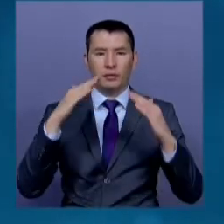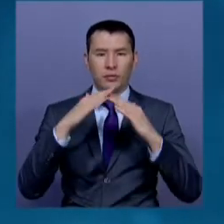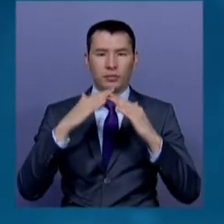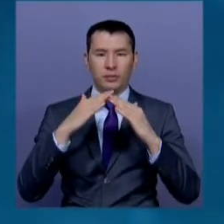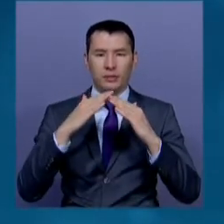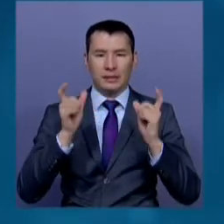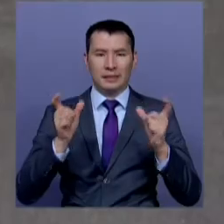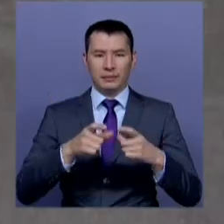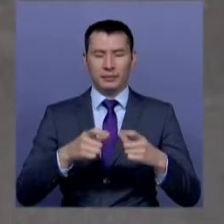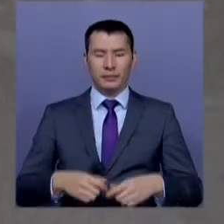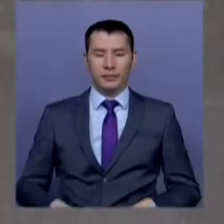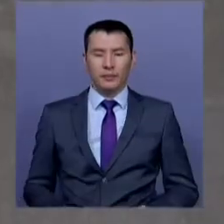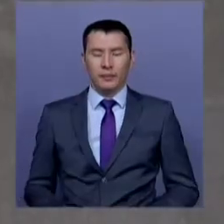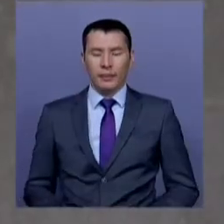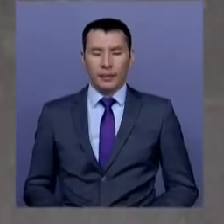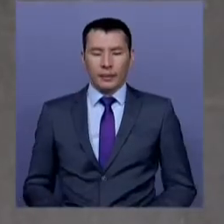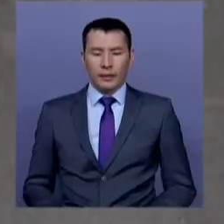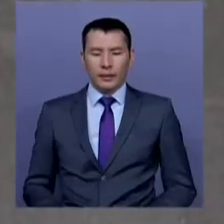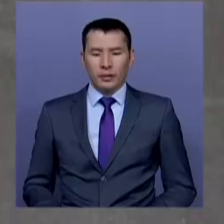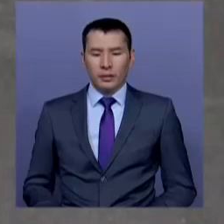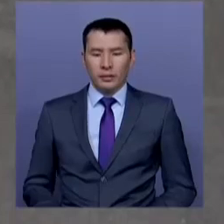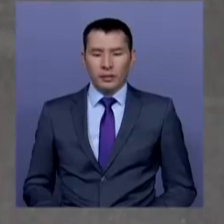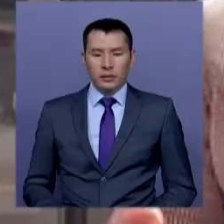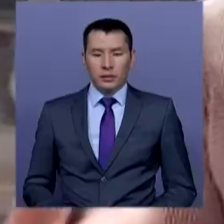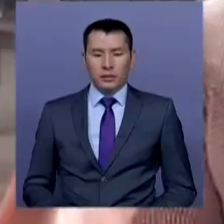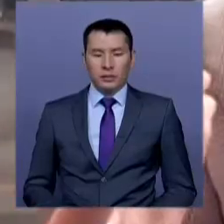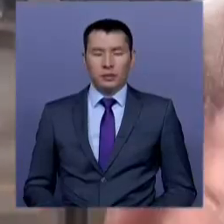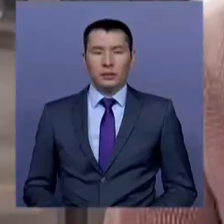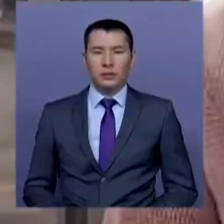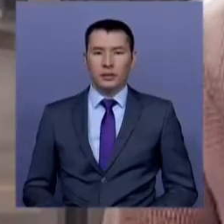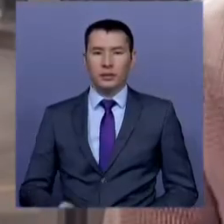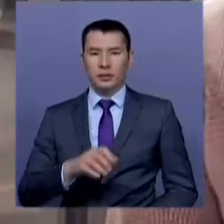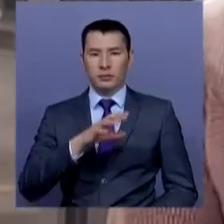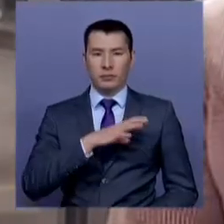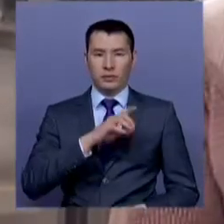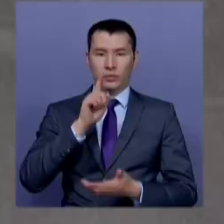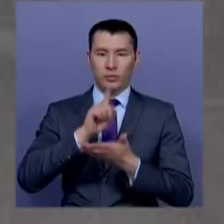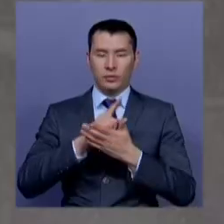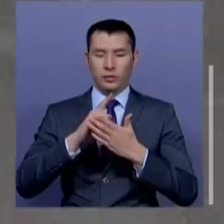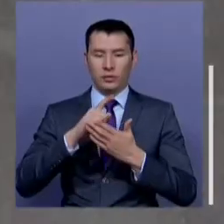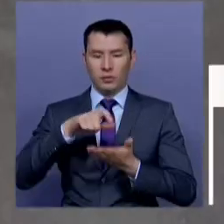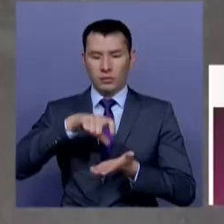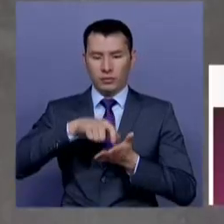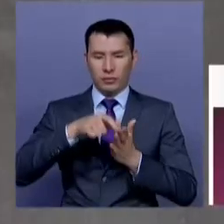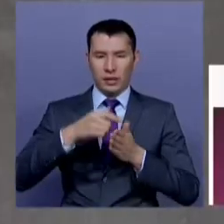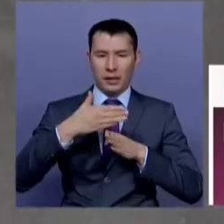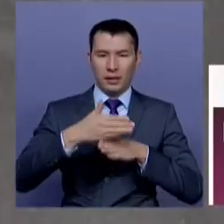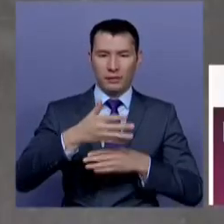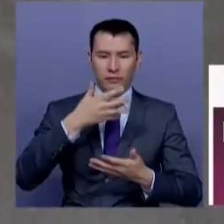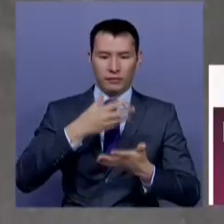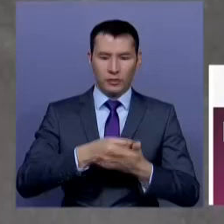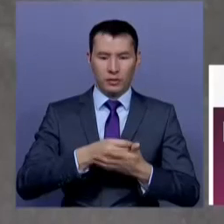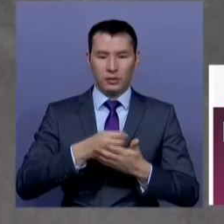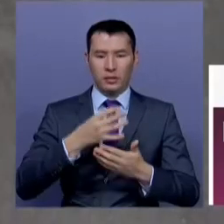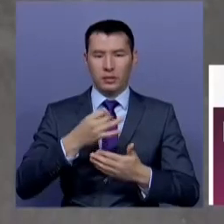карантине. Это может оказаться период инкубации. Они должны находиться в отдельной комнате, желательно, которая будет